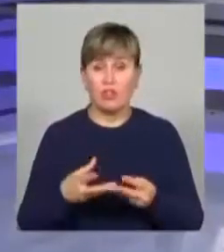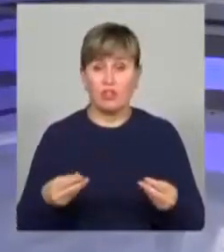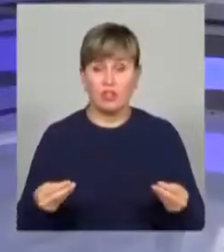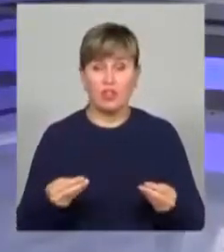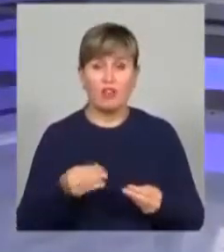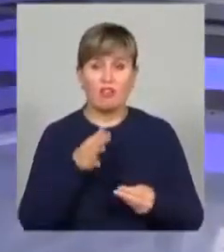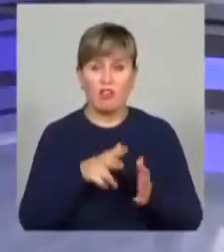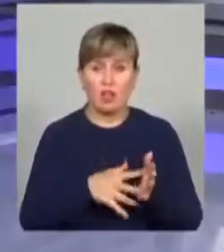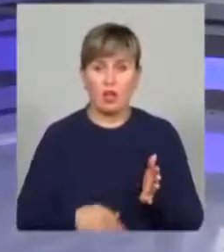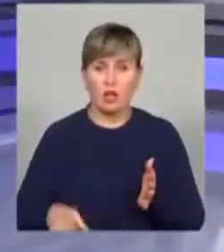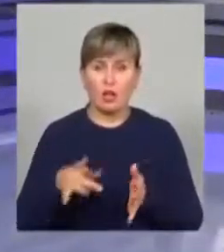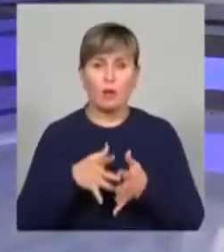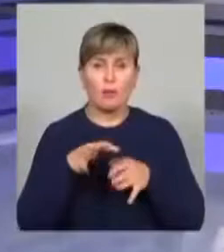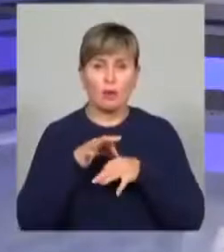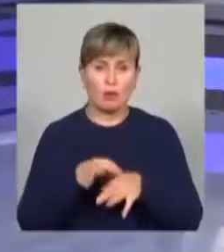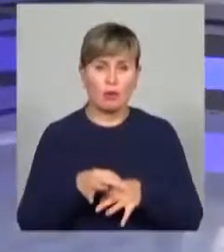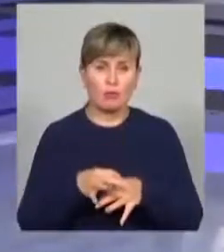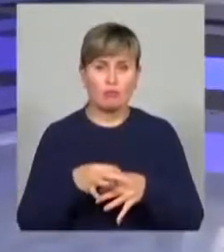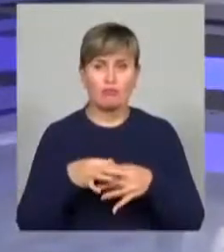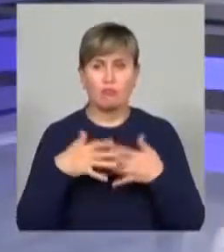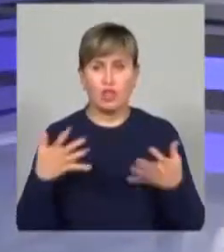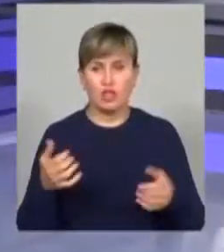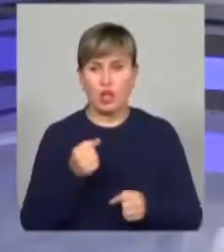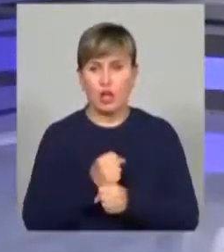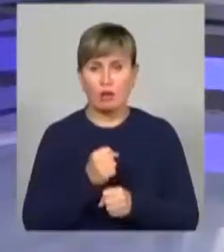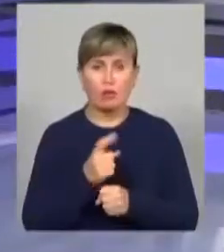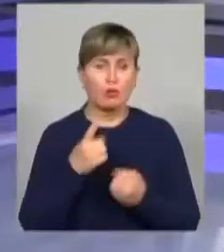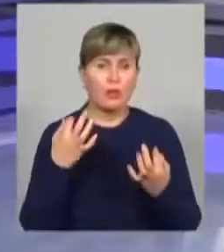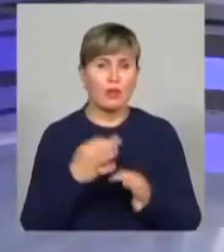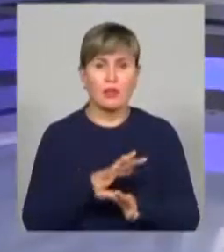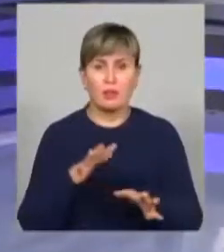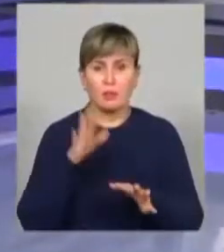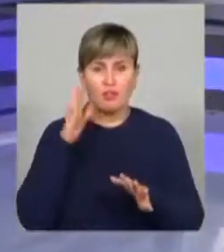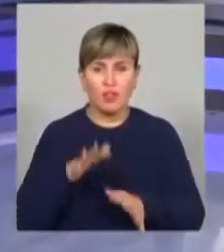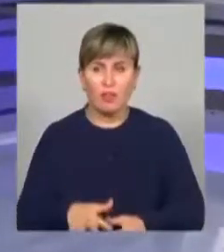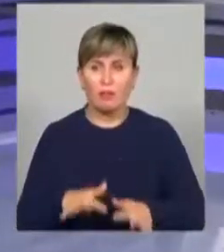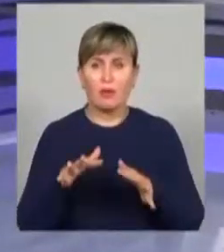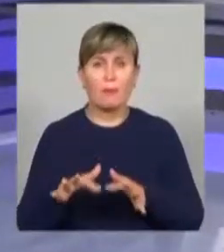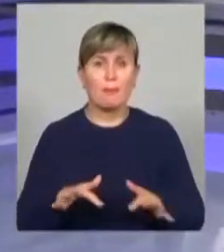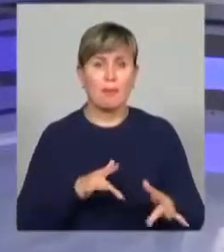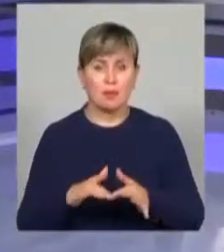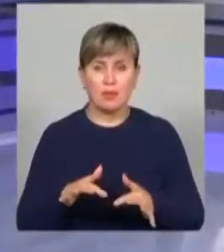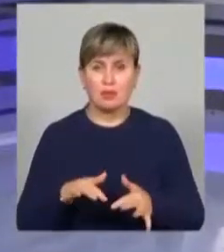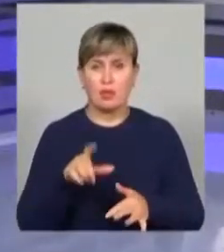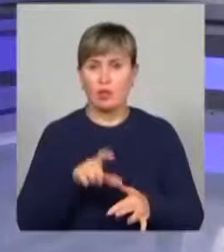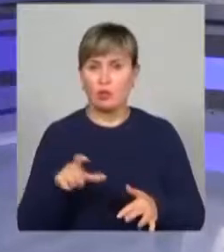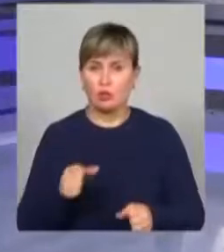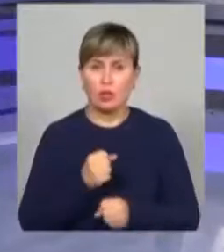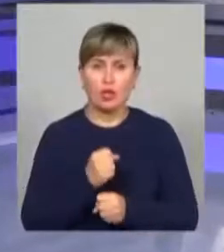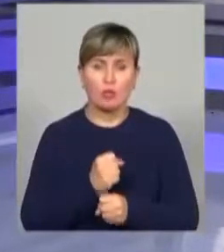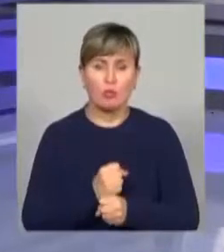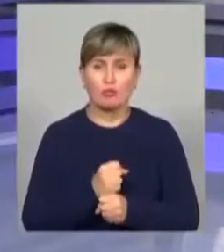районах проходят масштабные противопаводковые работы чтобы не допустить подтопление мероприятиях задействованы сотрудники департамента